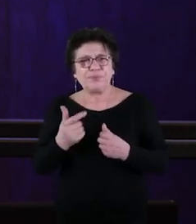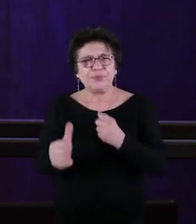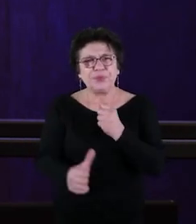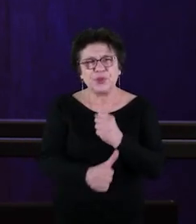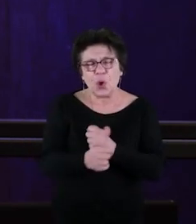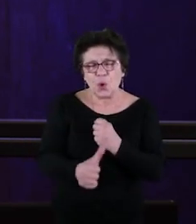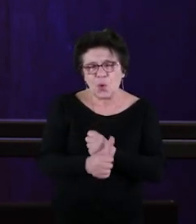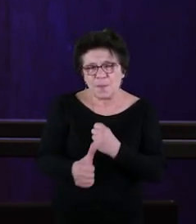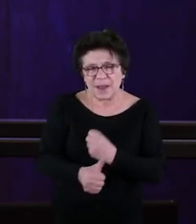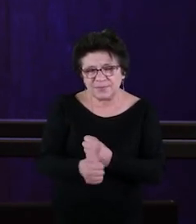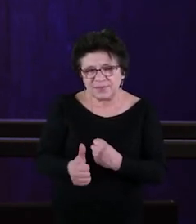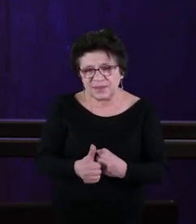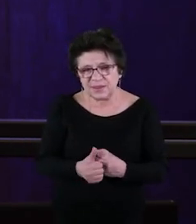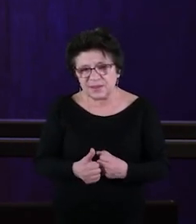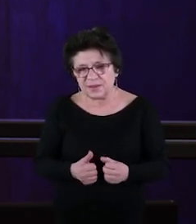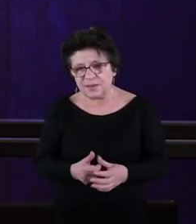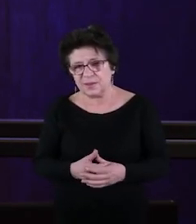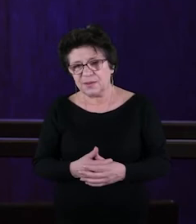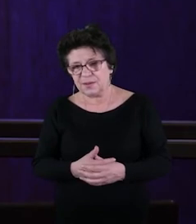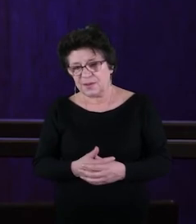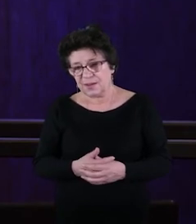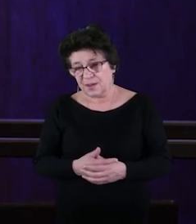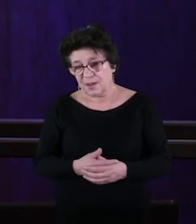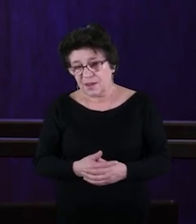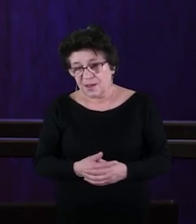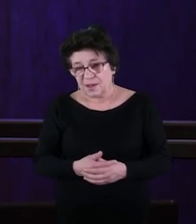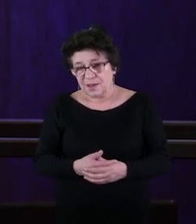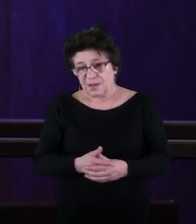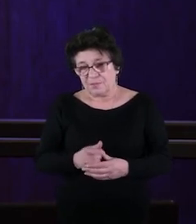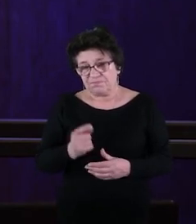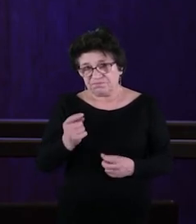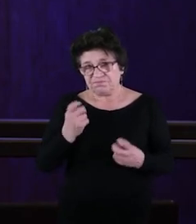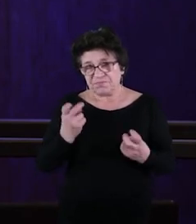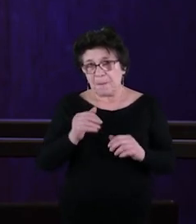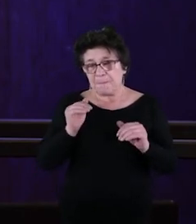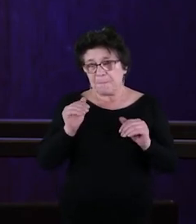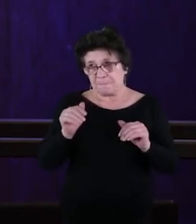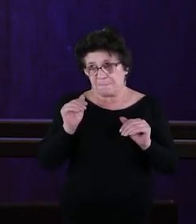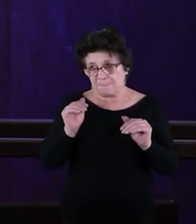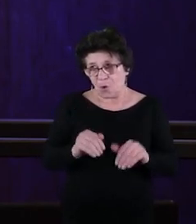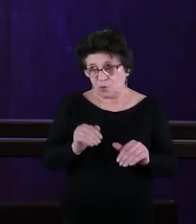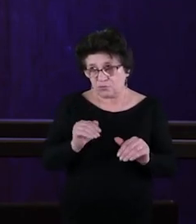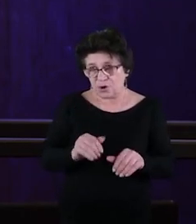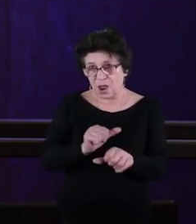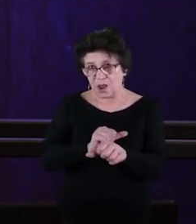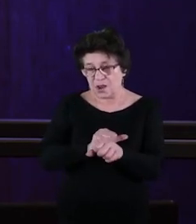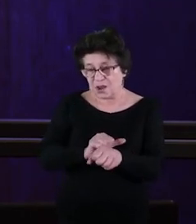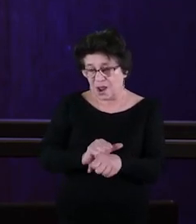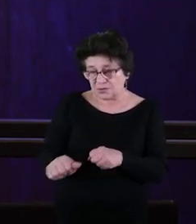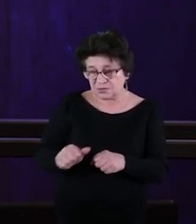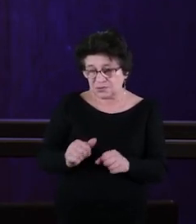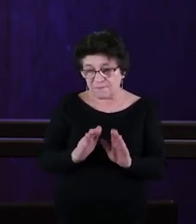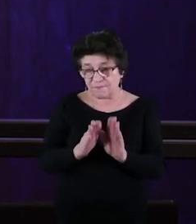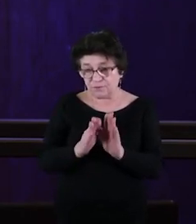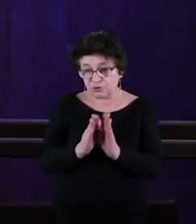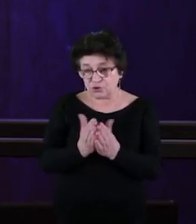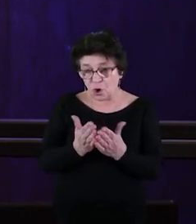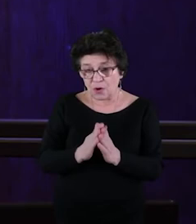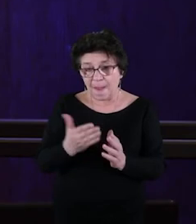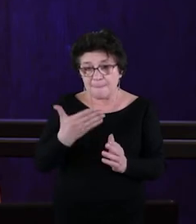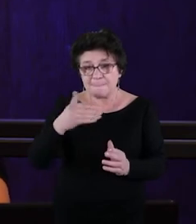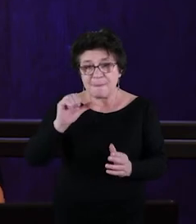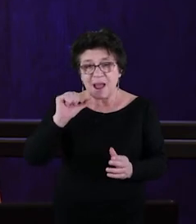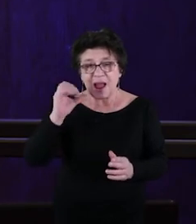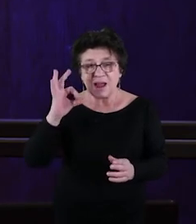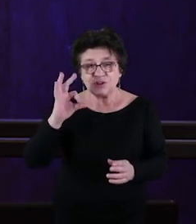uważana też że być może w zbiorach masonów wszystkich części Europy gdzieś